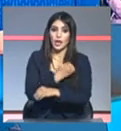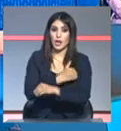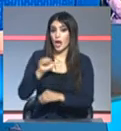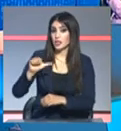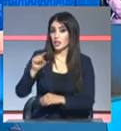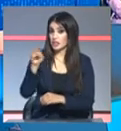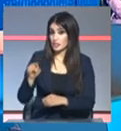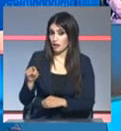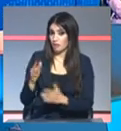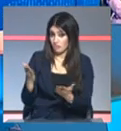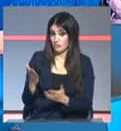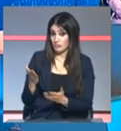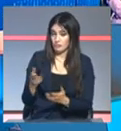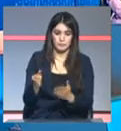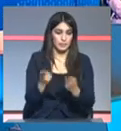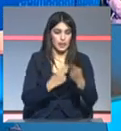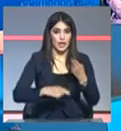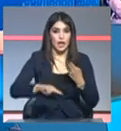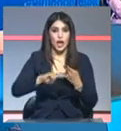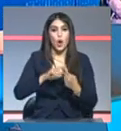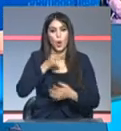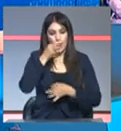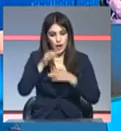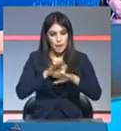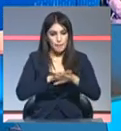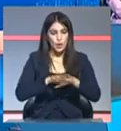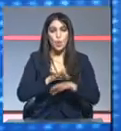حالات اه